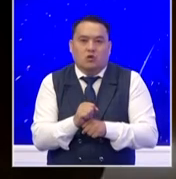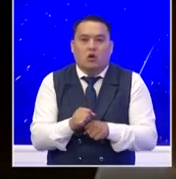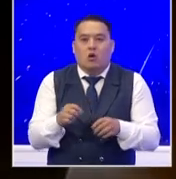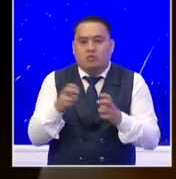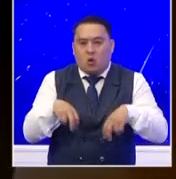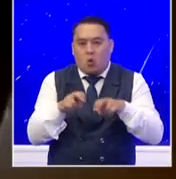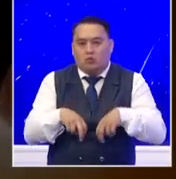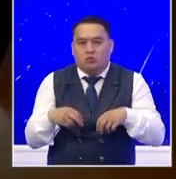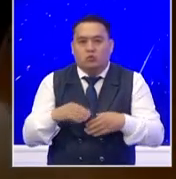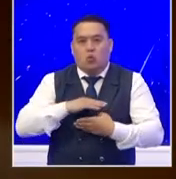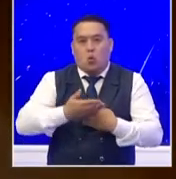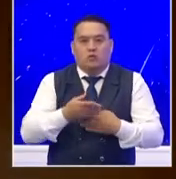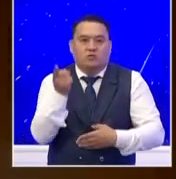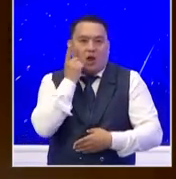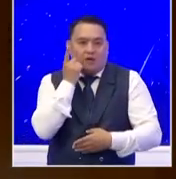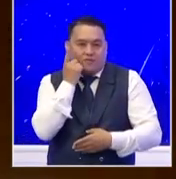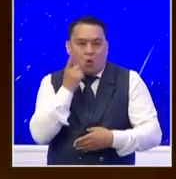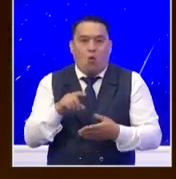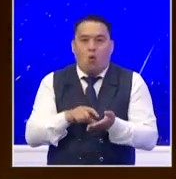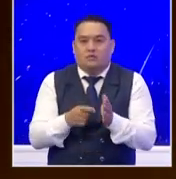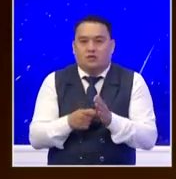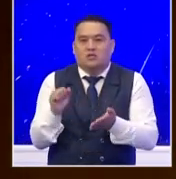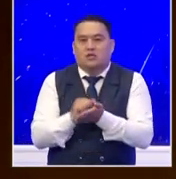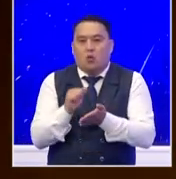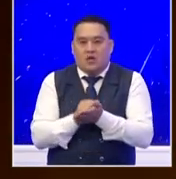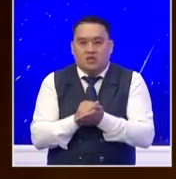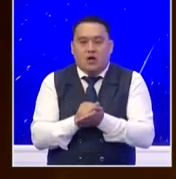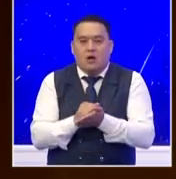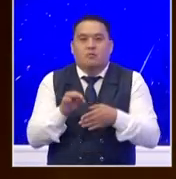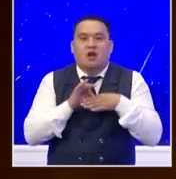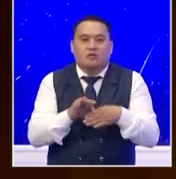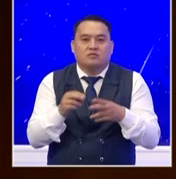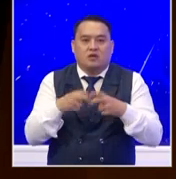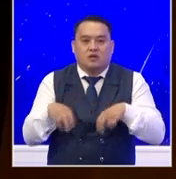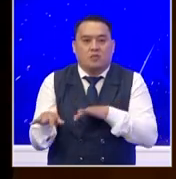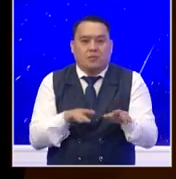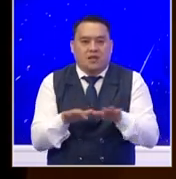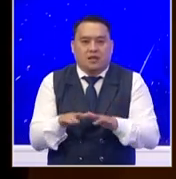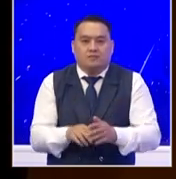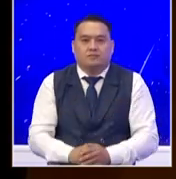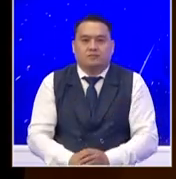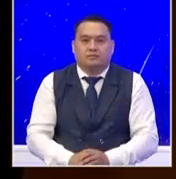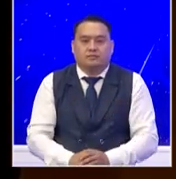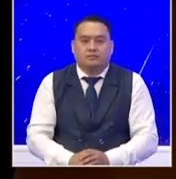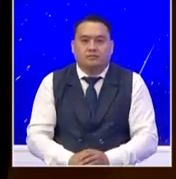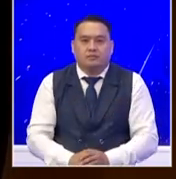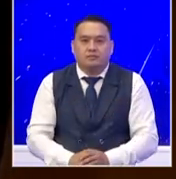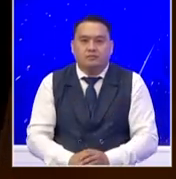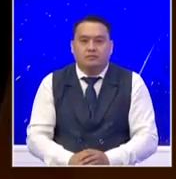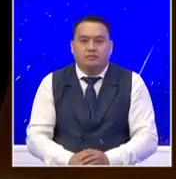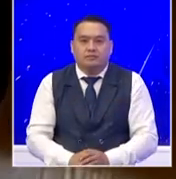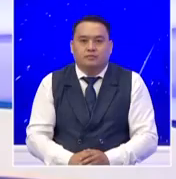обыска изъяты ноутбуки, мобильные телефоны и офисная документация. Проводятся следственные мероприятия.